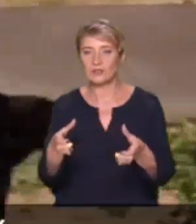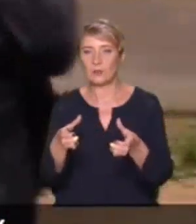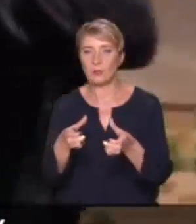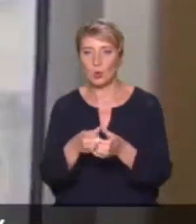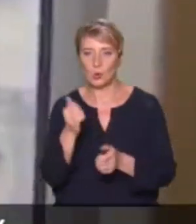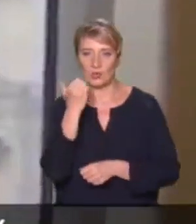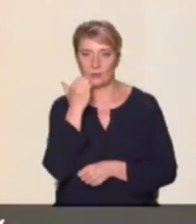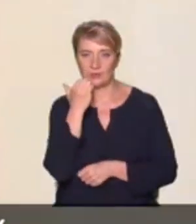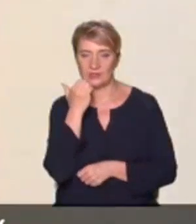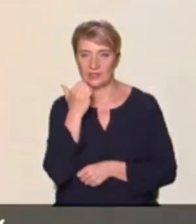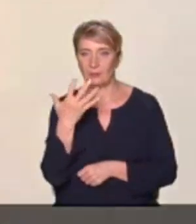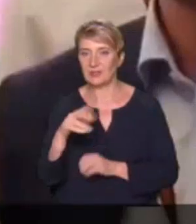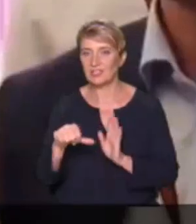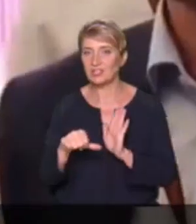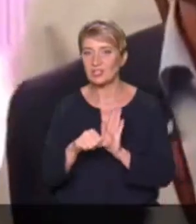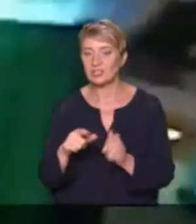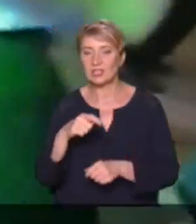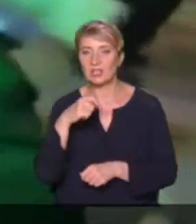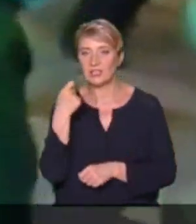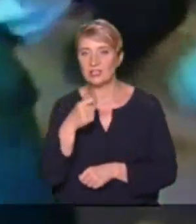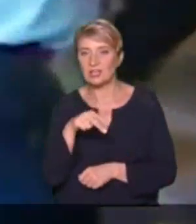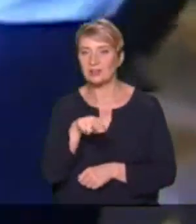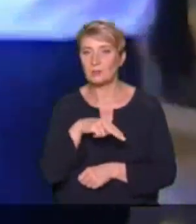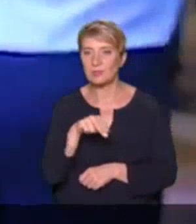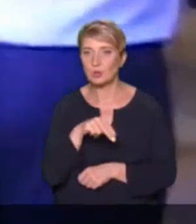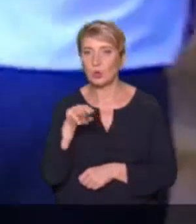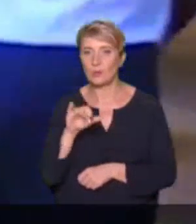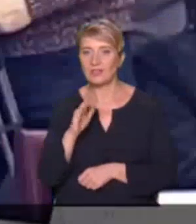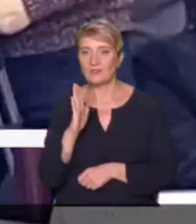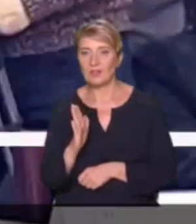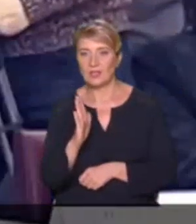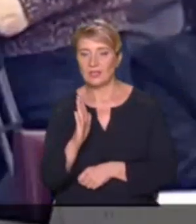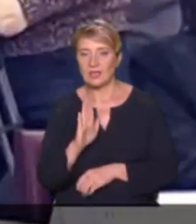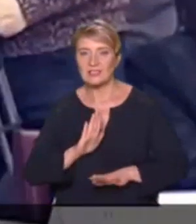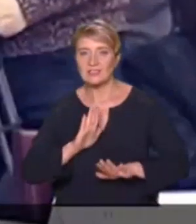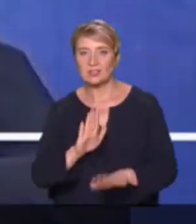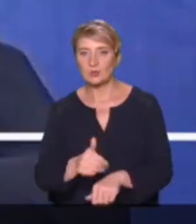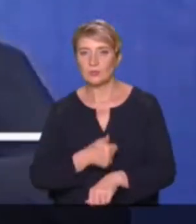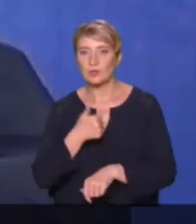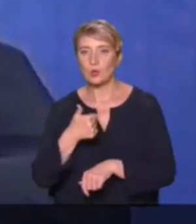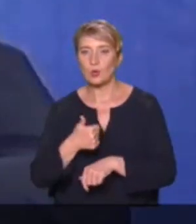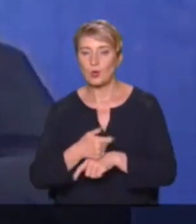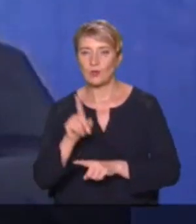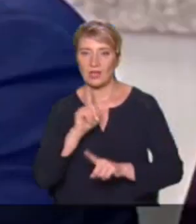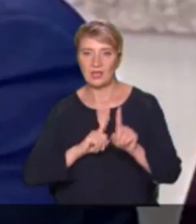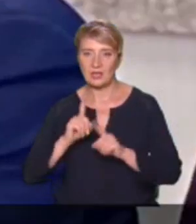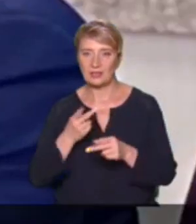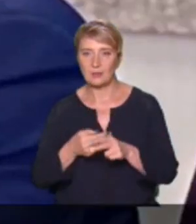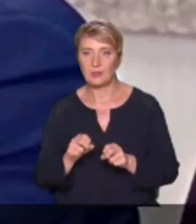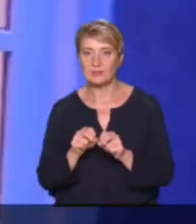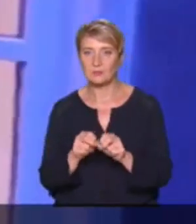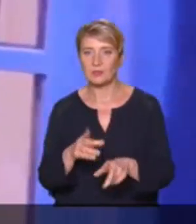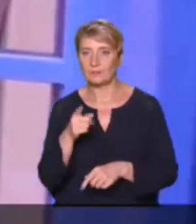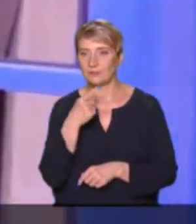А це 56-річний Дмитро Медведєв, нині заступник голови Ради безпеки Російської Федерації. Його також